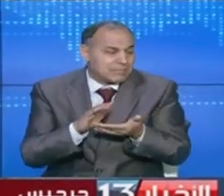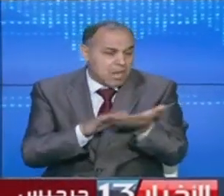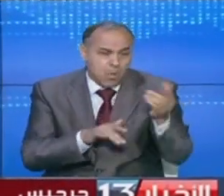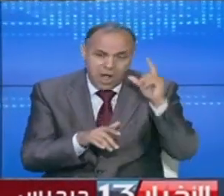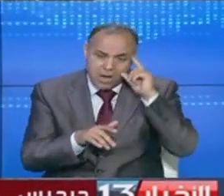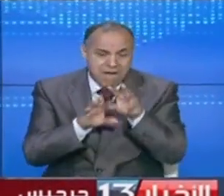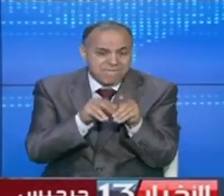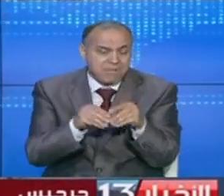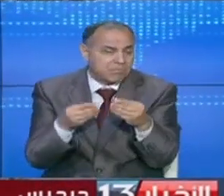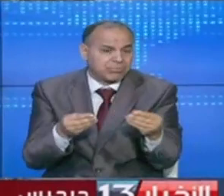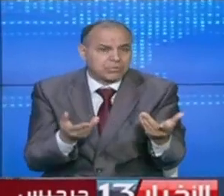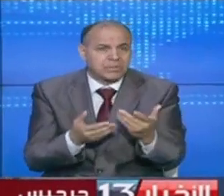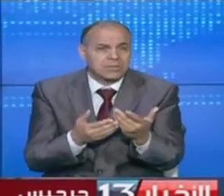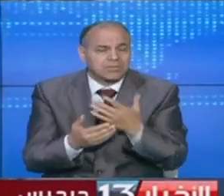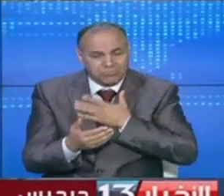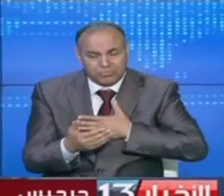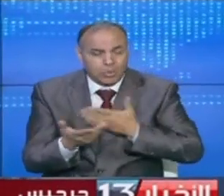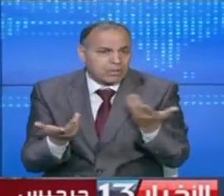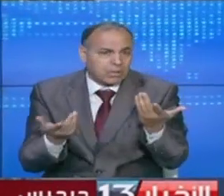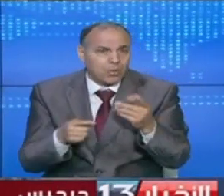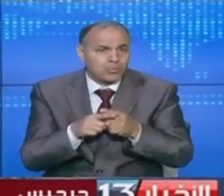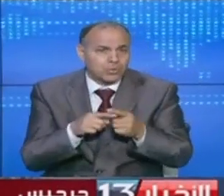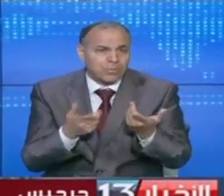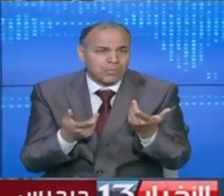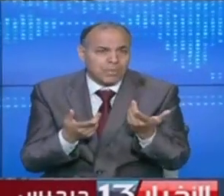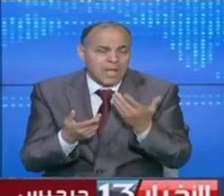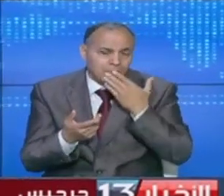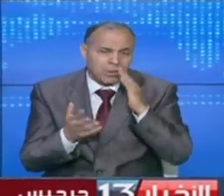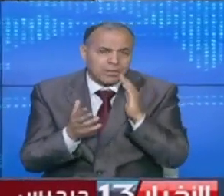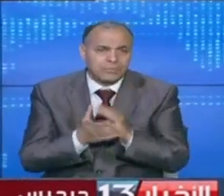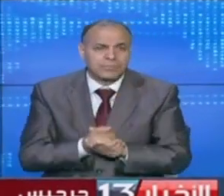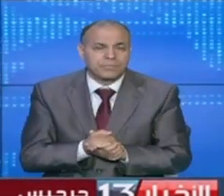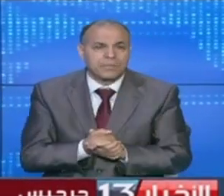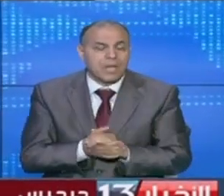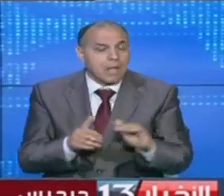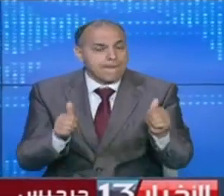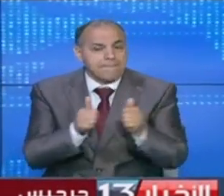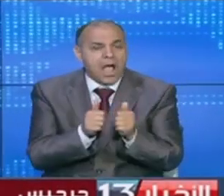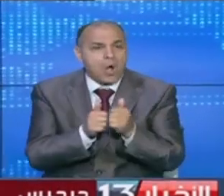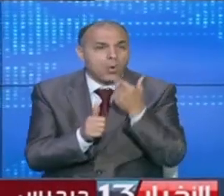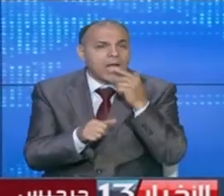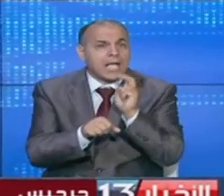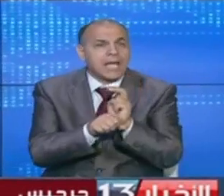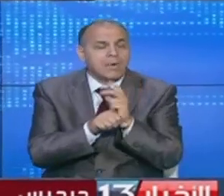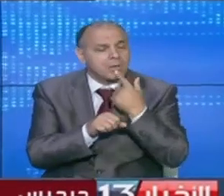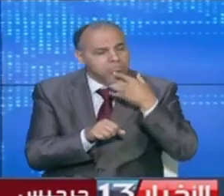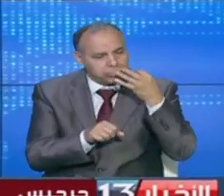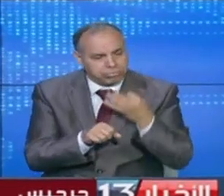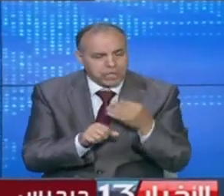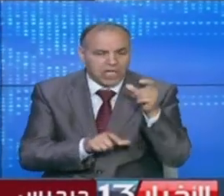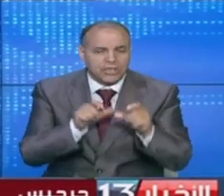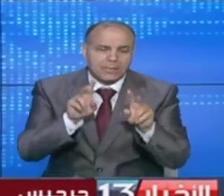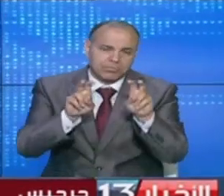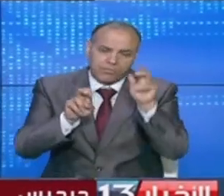يكون المؤتمر على نفسي ويكون الحمد لله ومع ذلك يبقى التزام هؤلاء